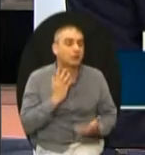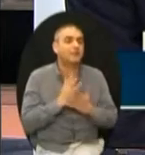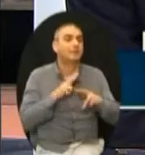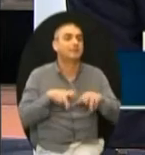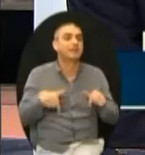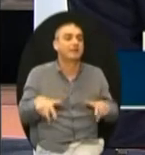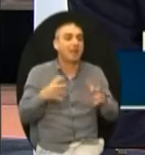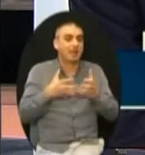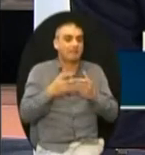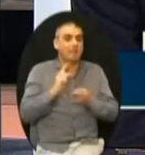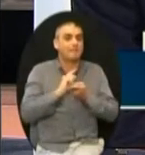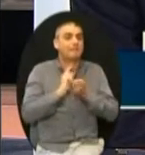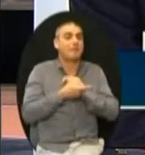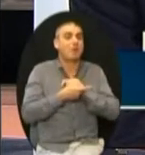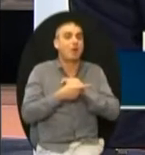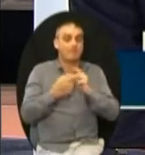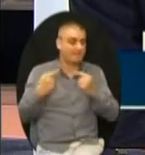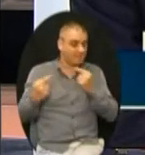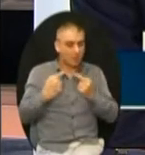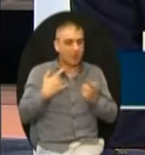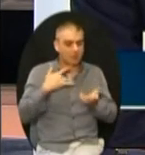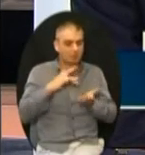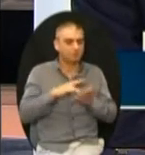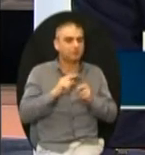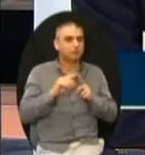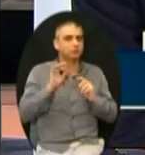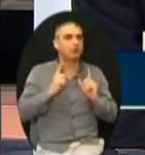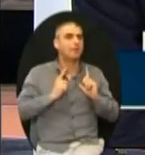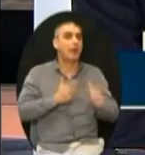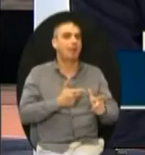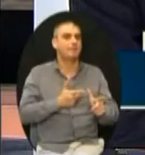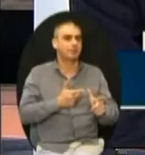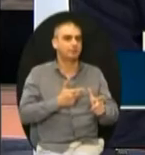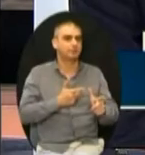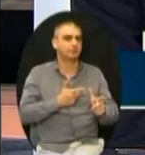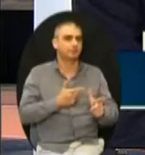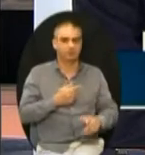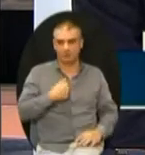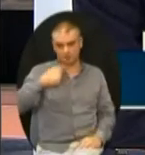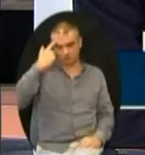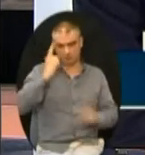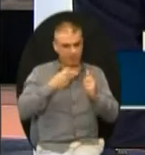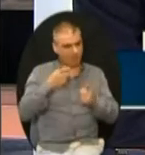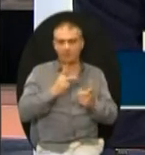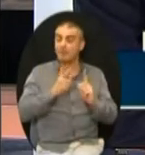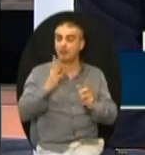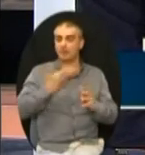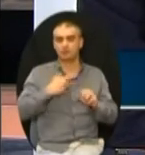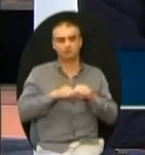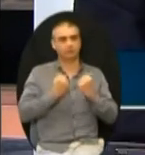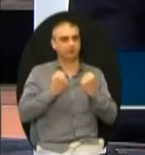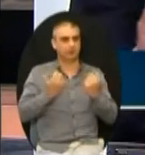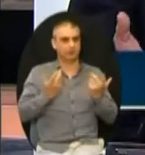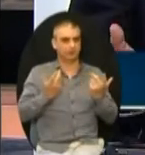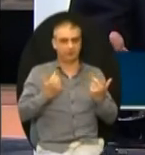בחברה שלנו, במקום ויכוח, אנחנו נמצאים בסוג של מלחמה. ואני חושב שמלחמה הזו היא מלחמה מזיקה.